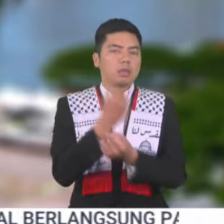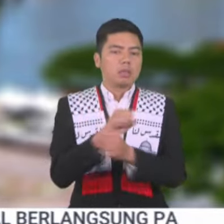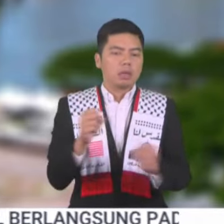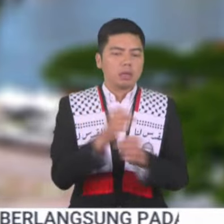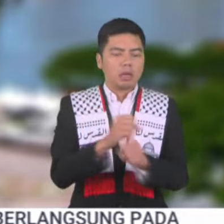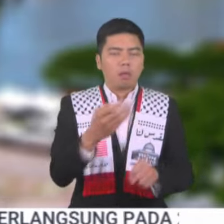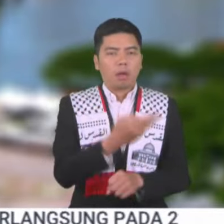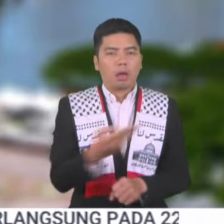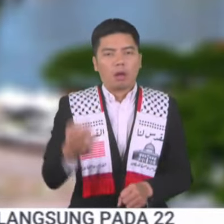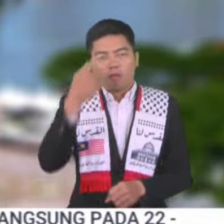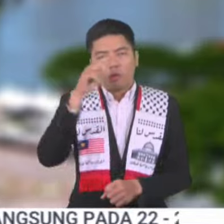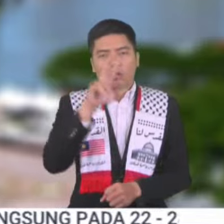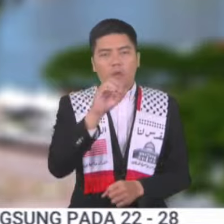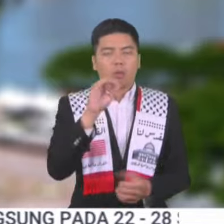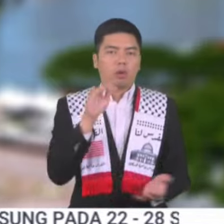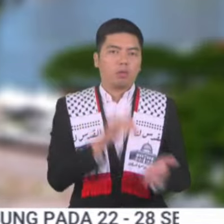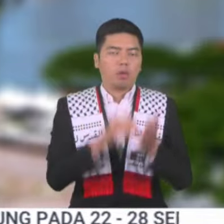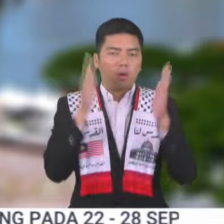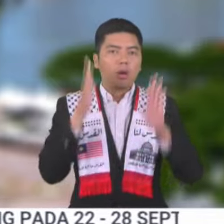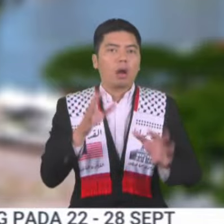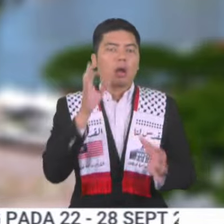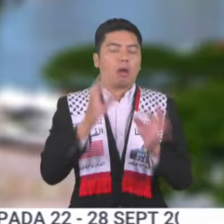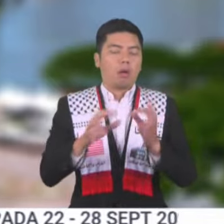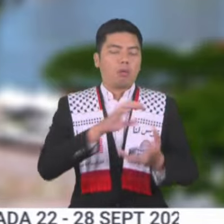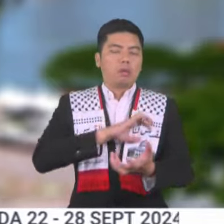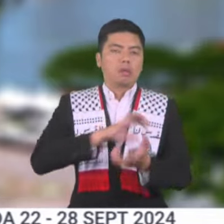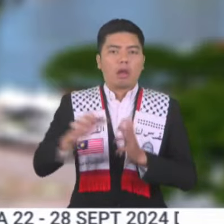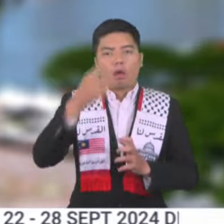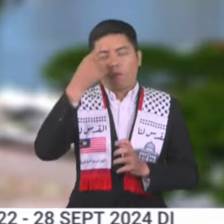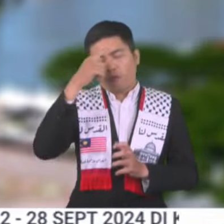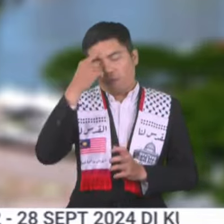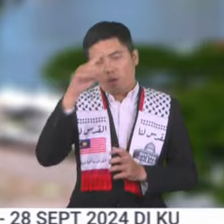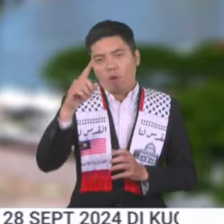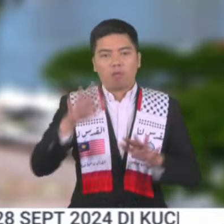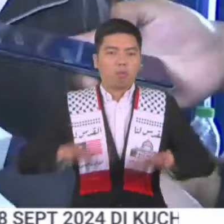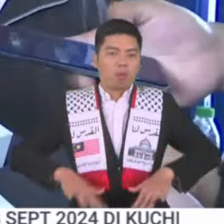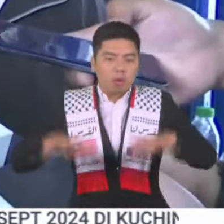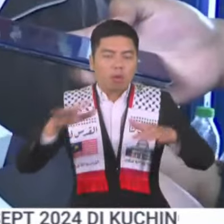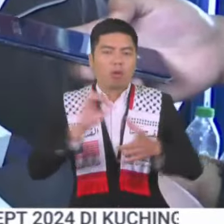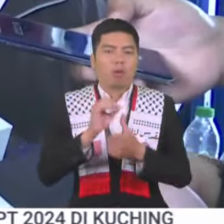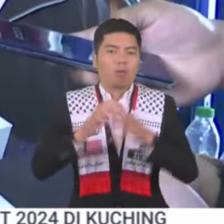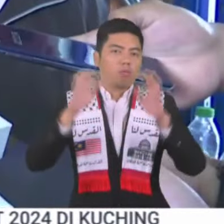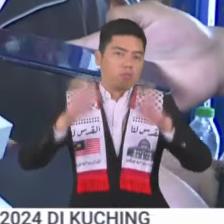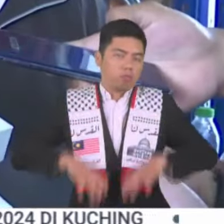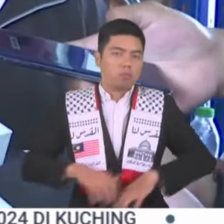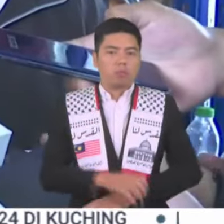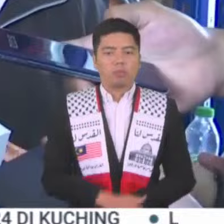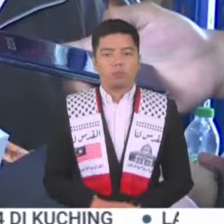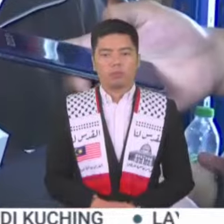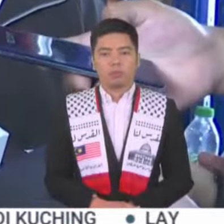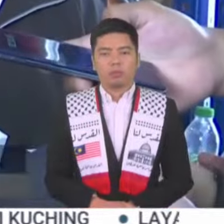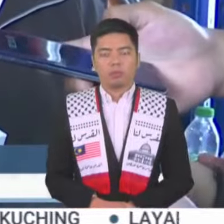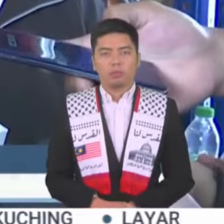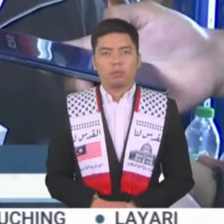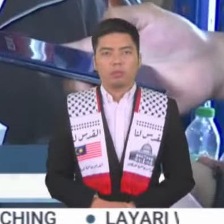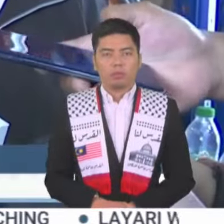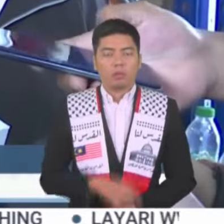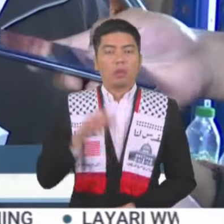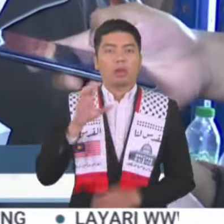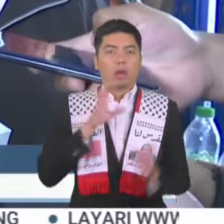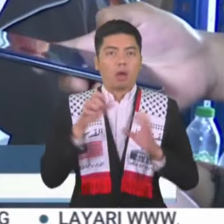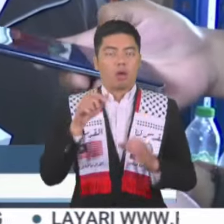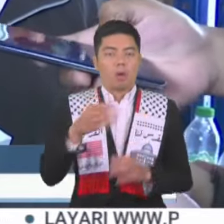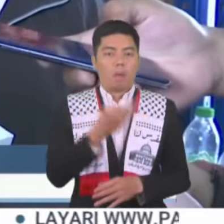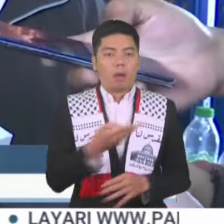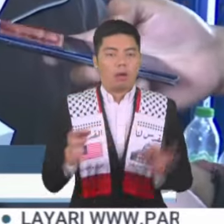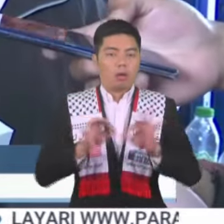untuk 30,000 penduduk yang terjejas akibat bencana. Barangan ini untuk diedarkan dengan... Katanya keperluan tersebut